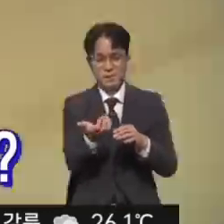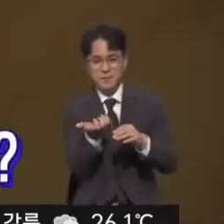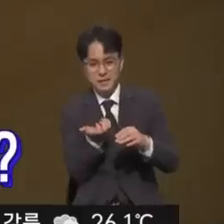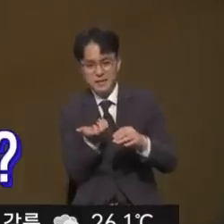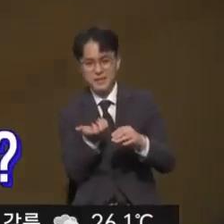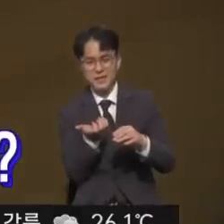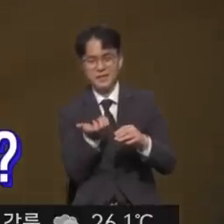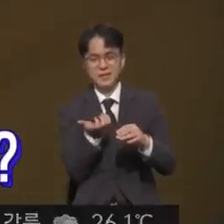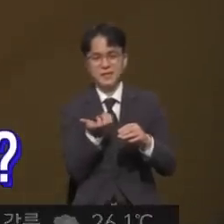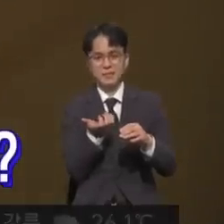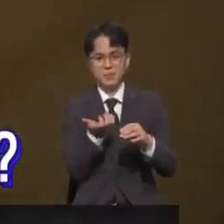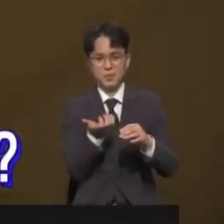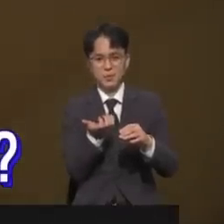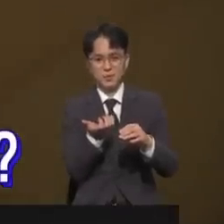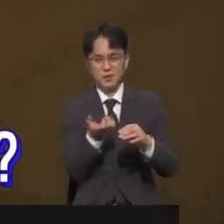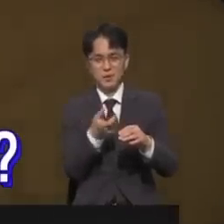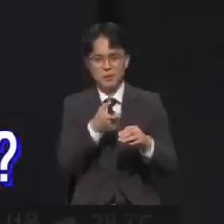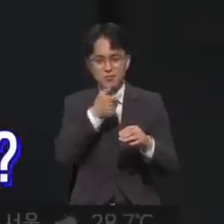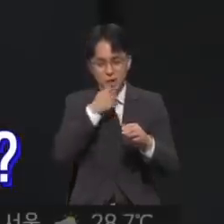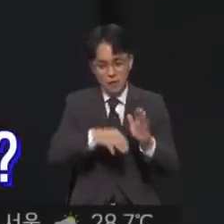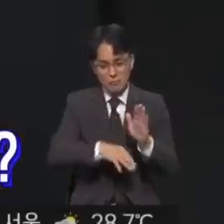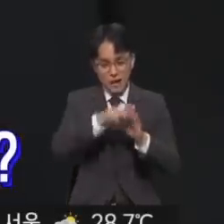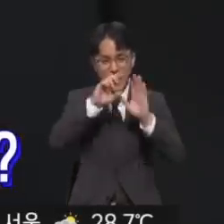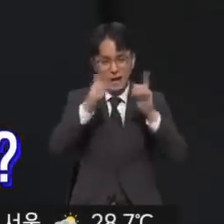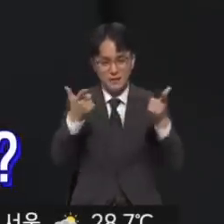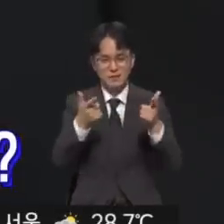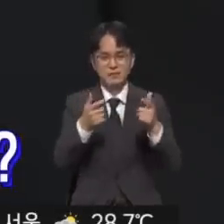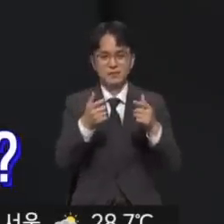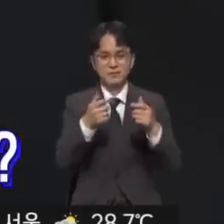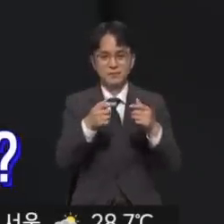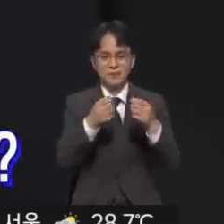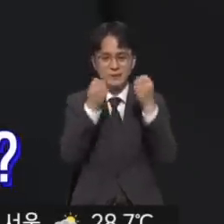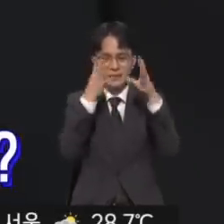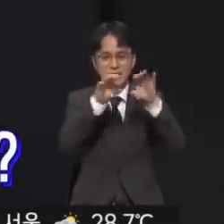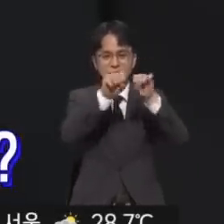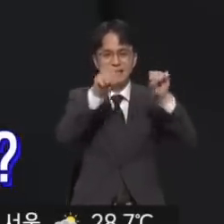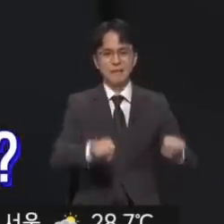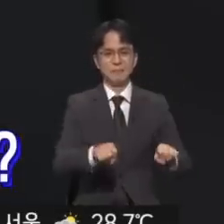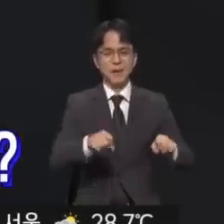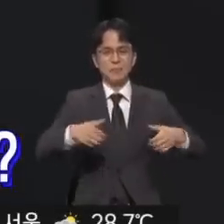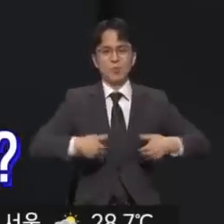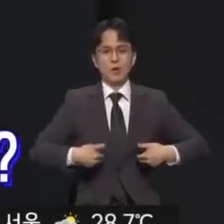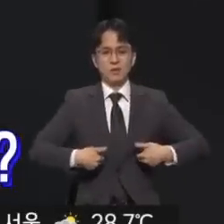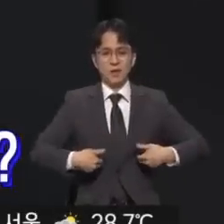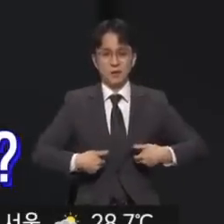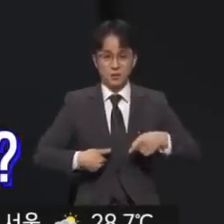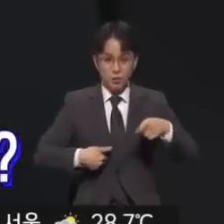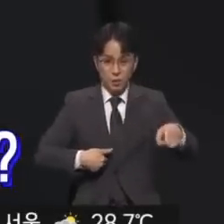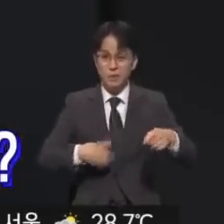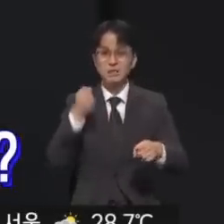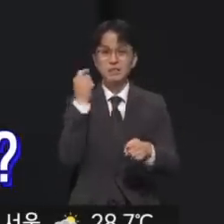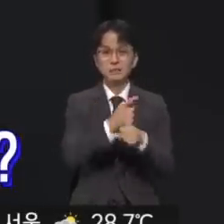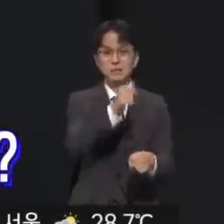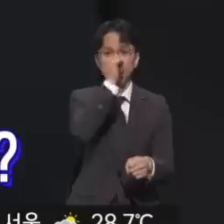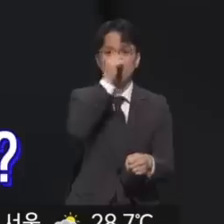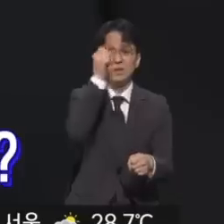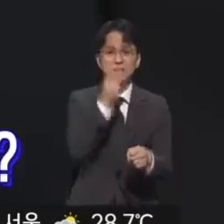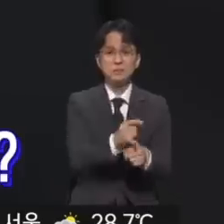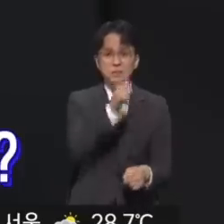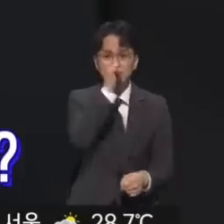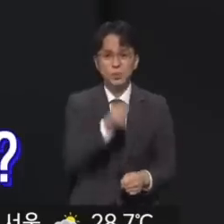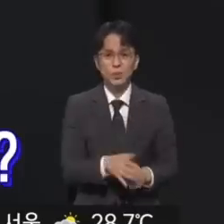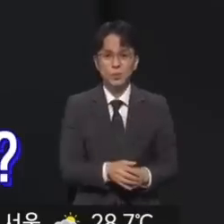천거 재료의 이 측정시스템 개발 하라고 한 말씀 하신 거 는 말은 대통령도 정말 어이가 없지만 듣고 있던 환경부장관